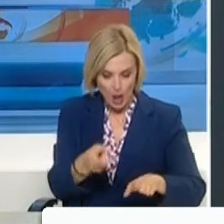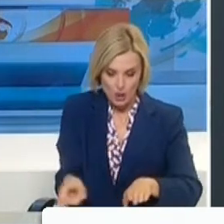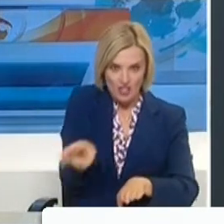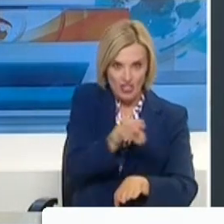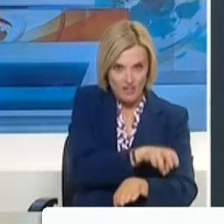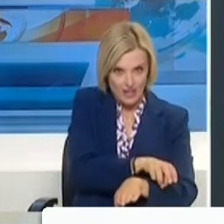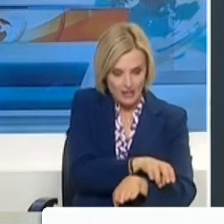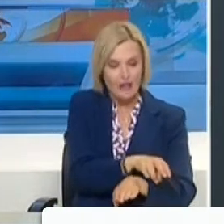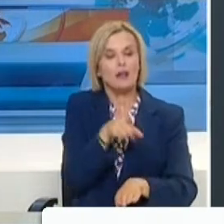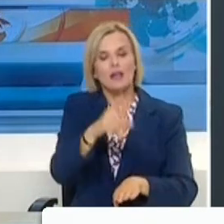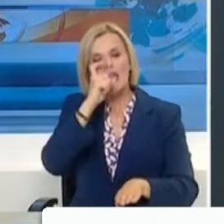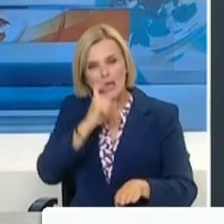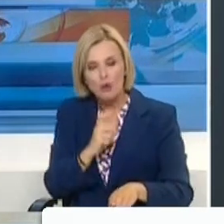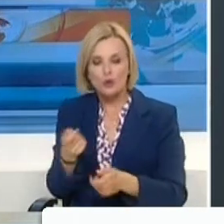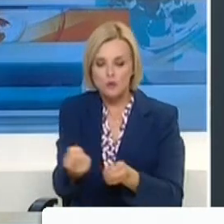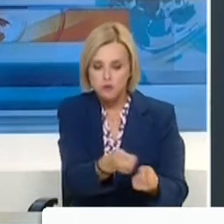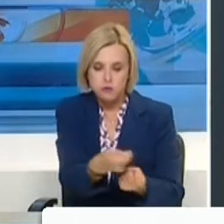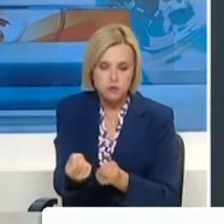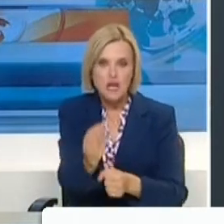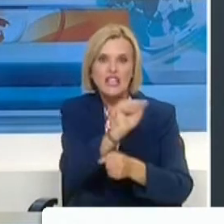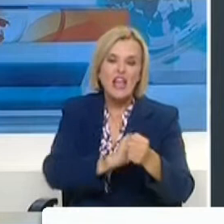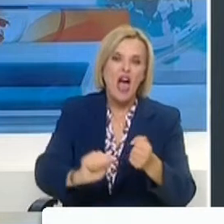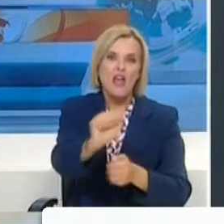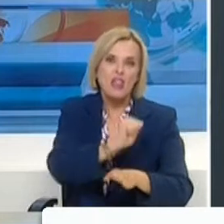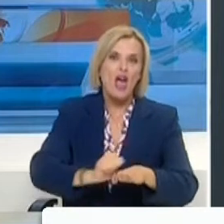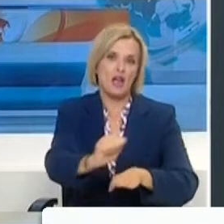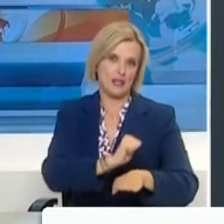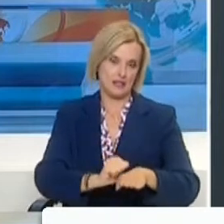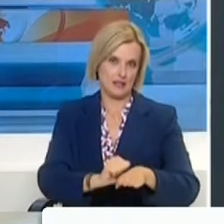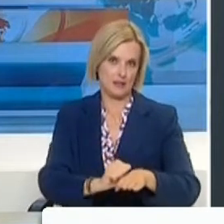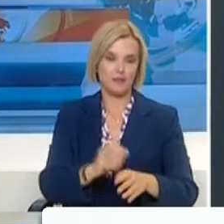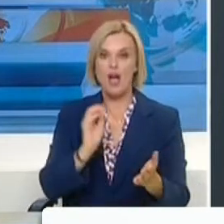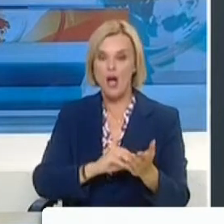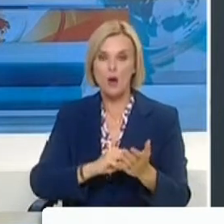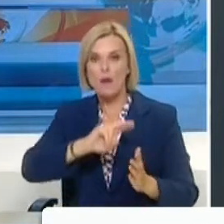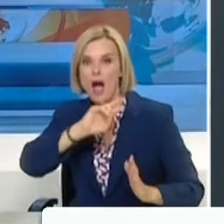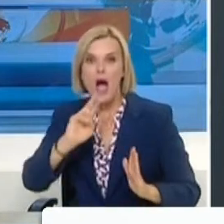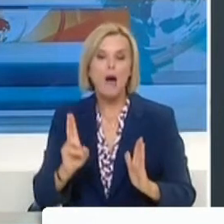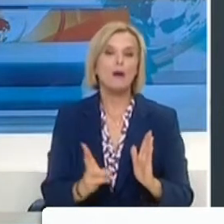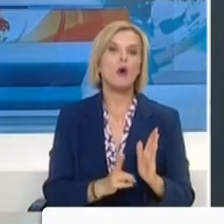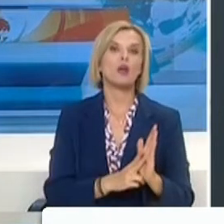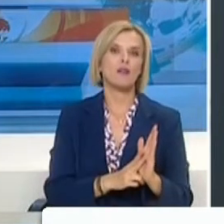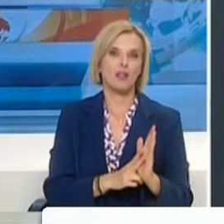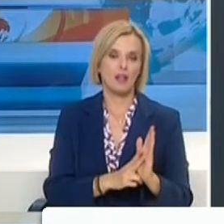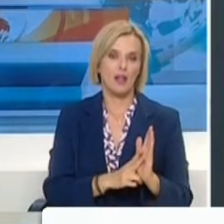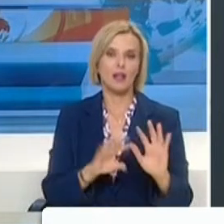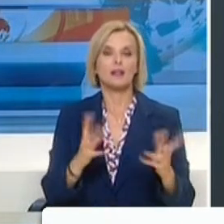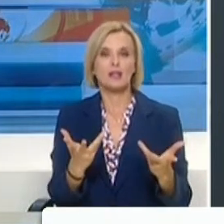πρόγραμμα το οποίο και θα επιδεικνύεται σε περίπτωση ελέγχου. Τέλος, απαγορεύεται η ομαδική άθληση με σωματική